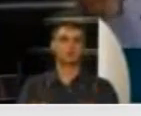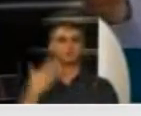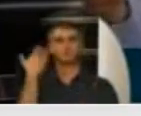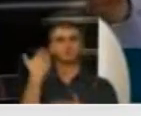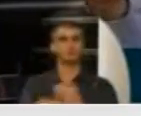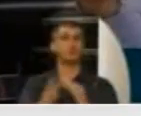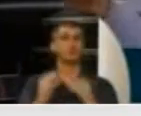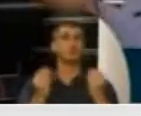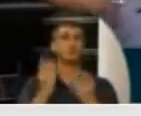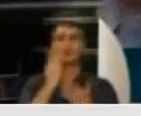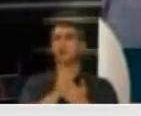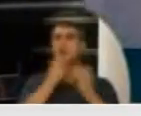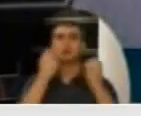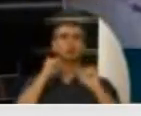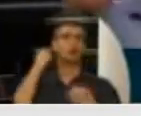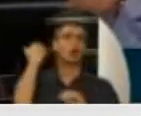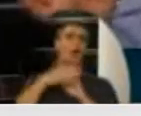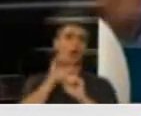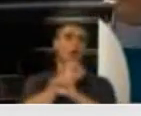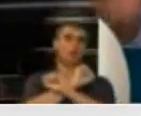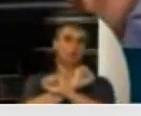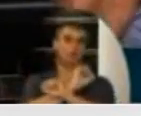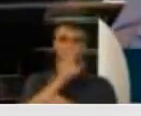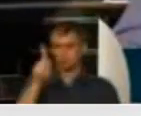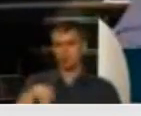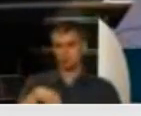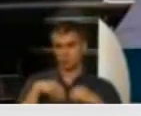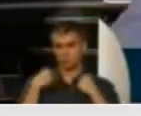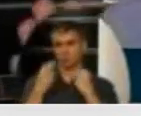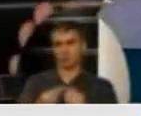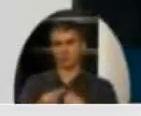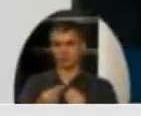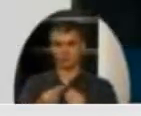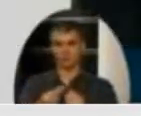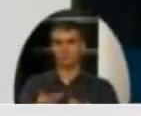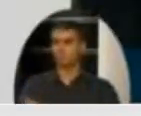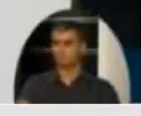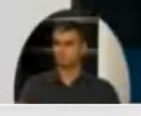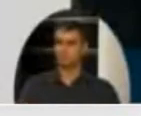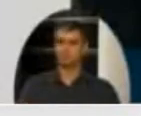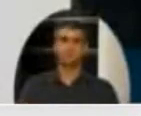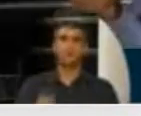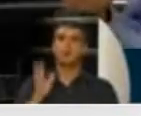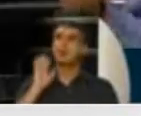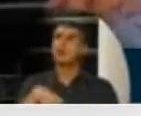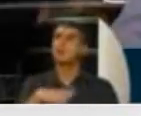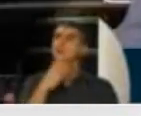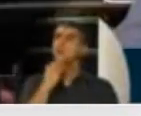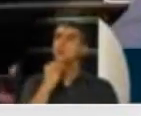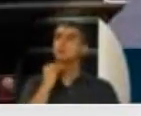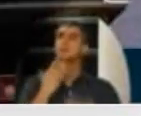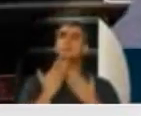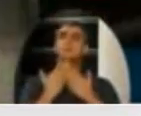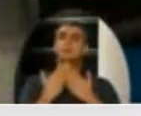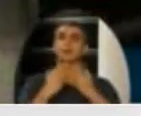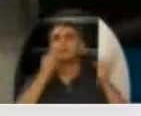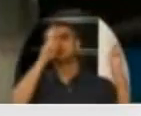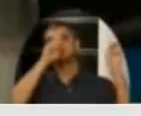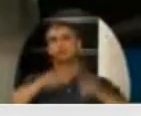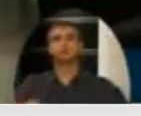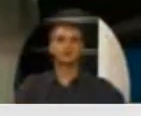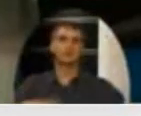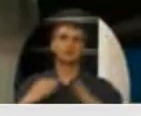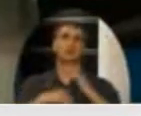סופי של הדברים עד שלא ישוחררו אחרון האסירים, גם הוא נותן את הכבוד שלו לדברים. גם יהודים מתפללים לשיבת ציון